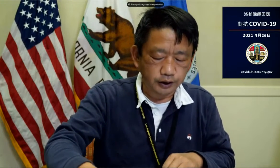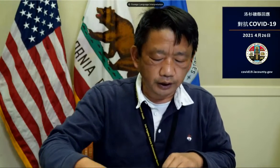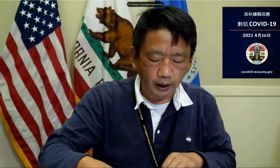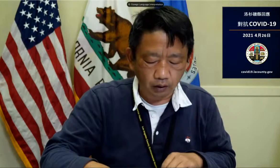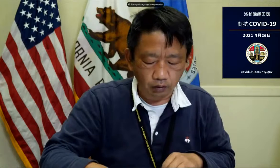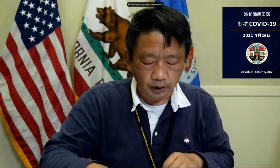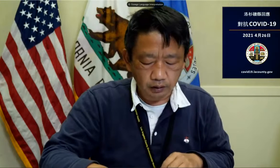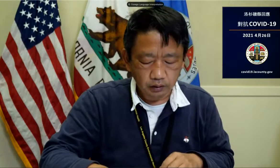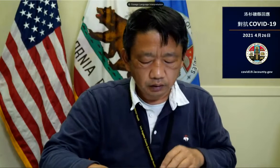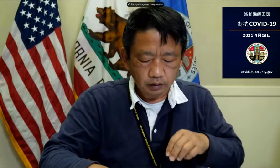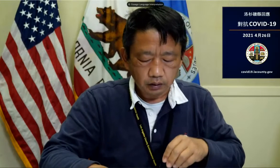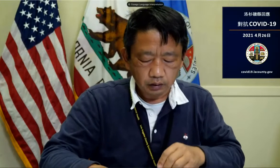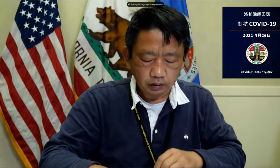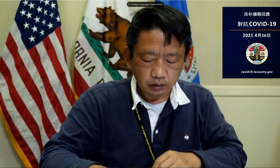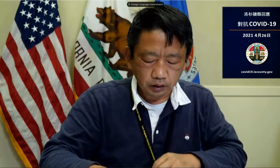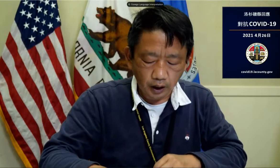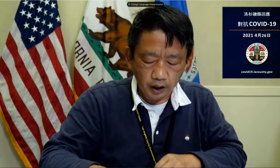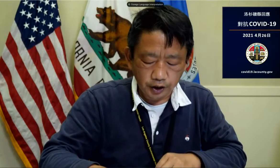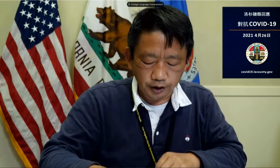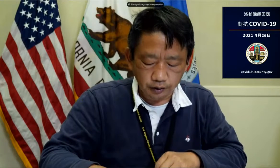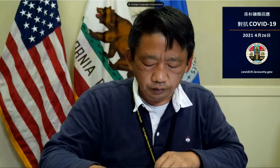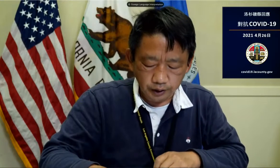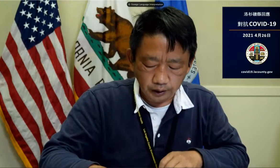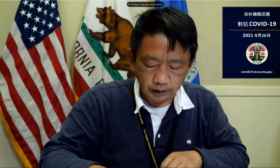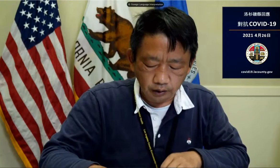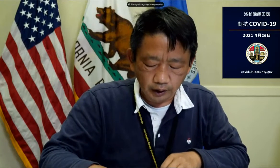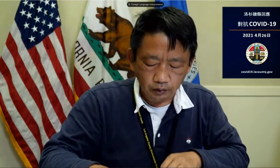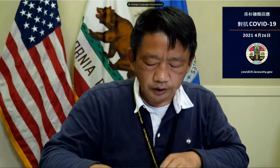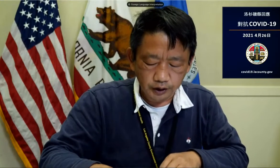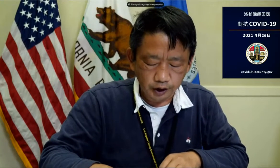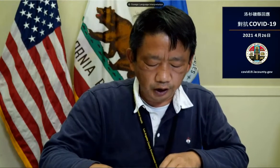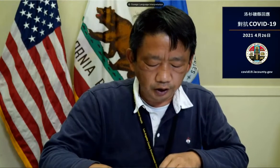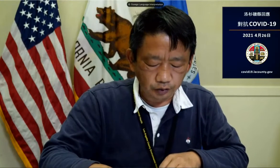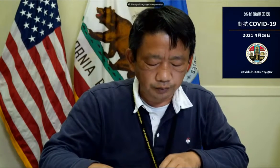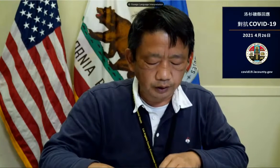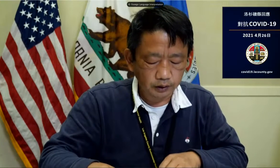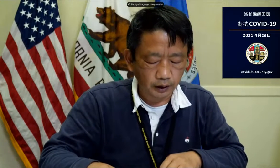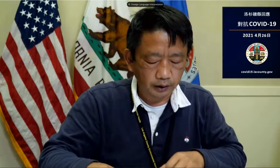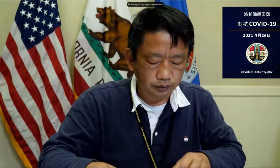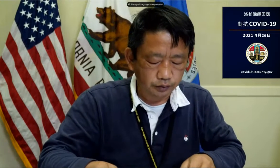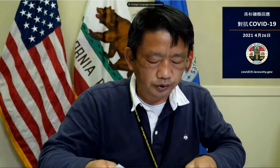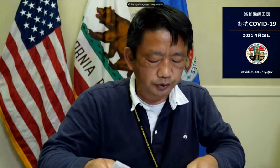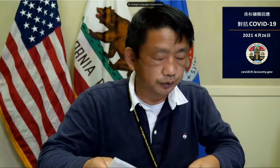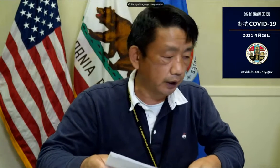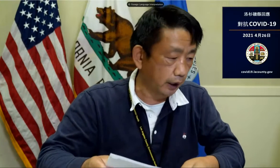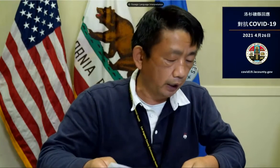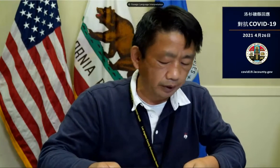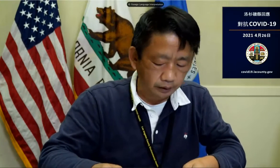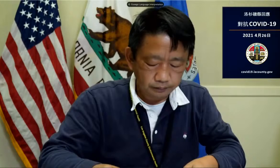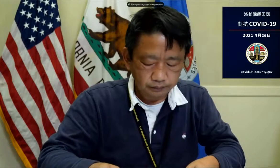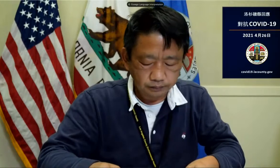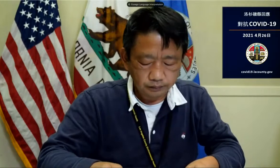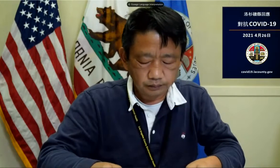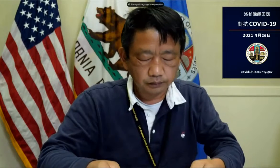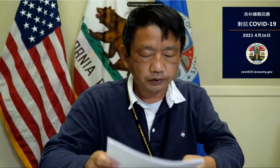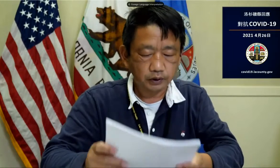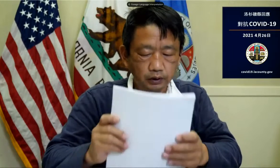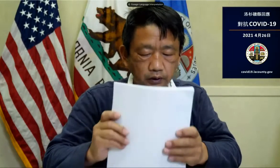很高兴看到我们的一起的努力能够给洛县全体居民带来如此巨大的改变。